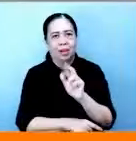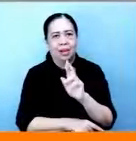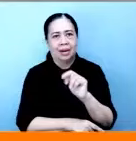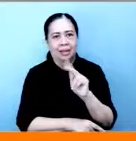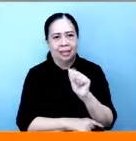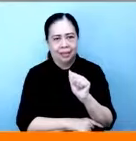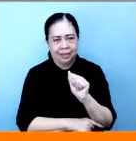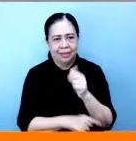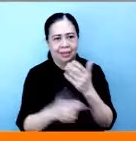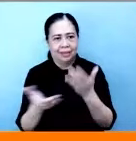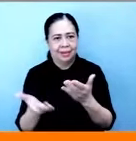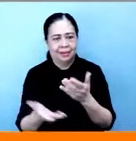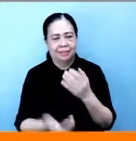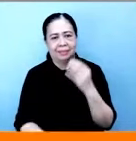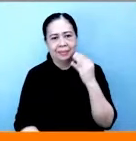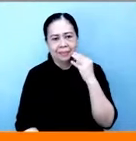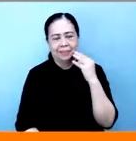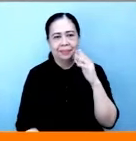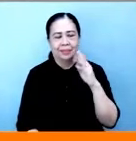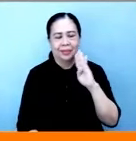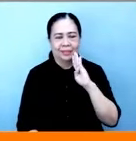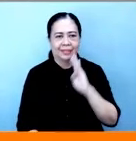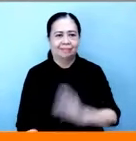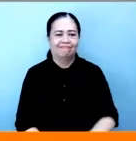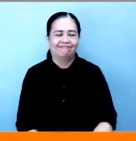balitang yan, si Martie Bautista. Martie!